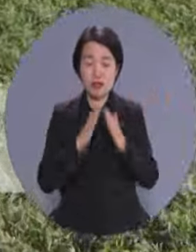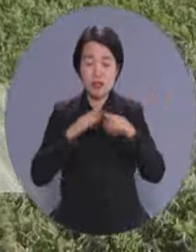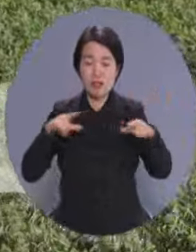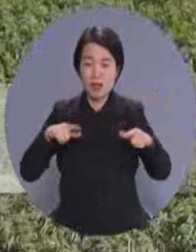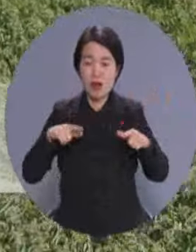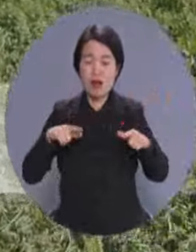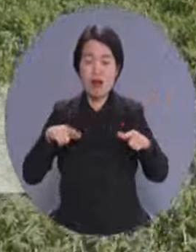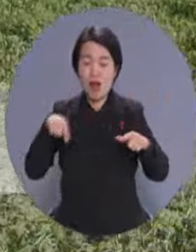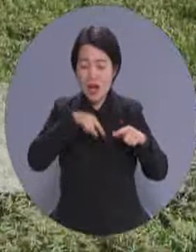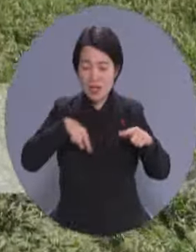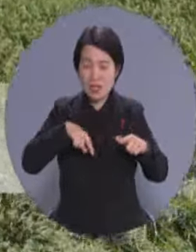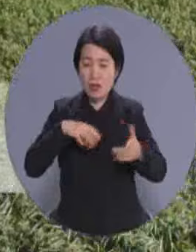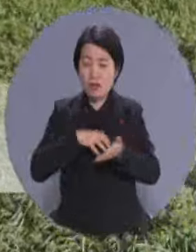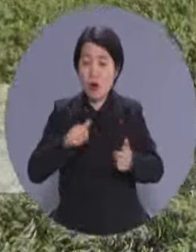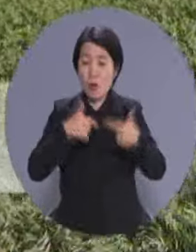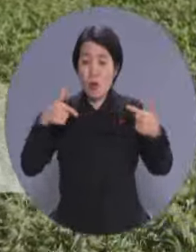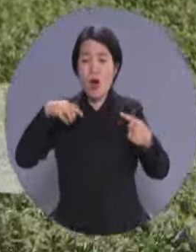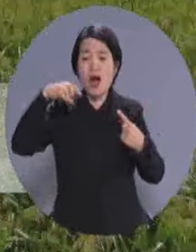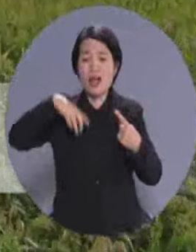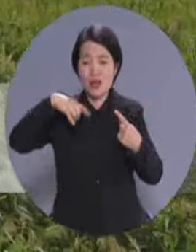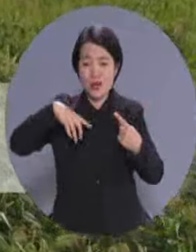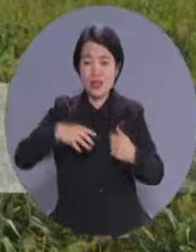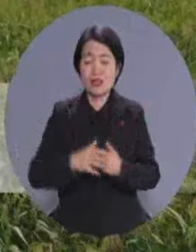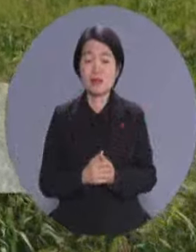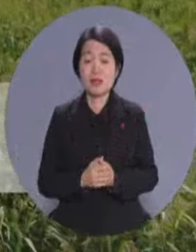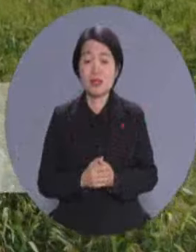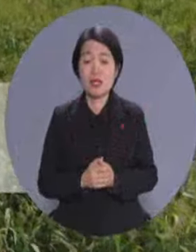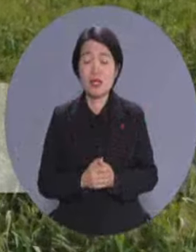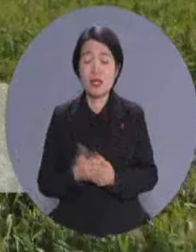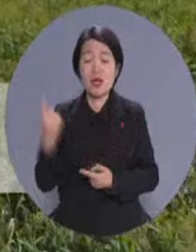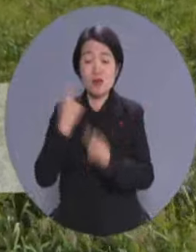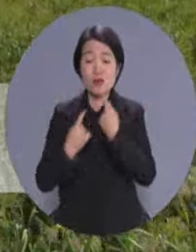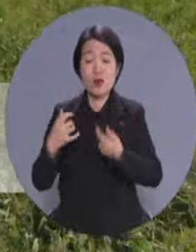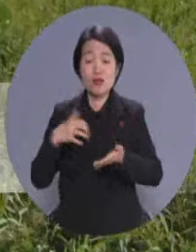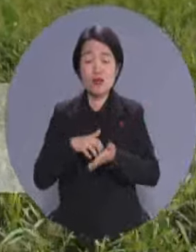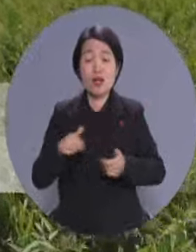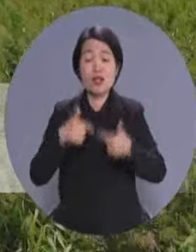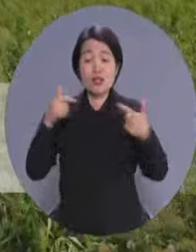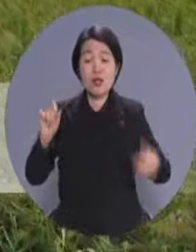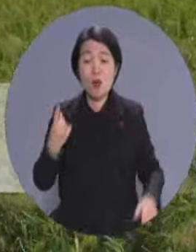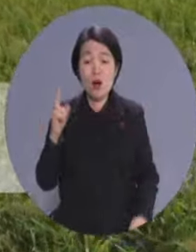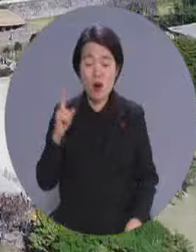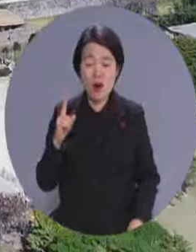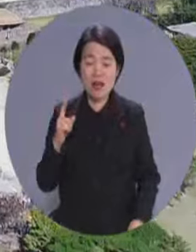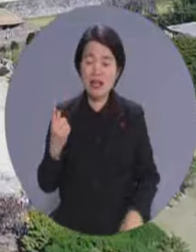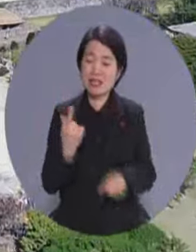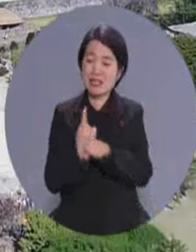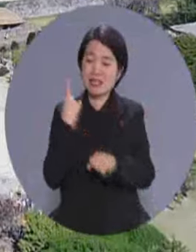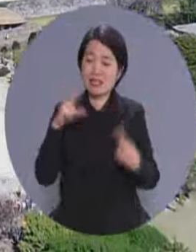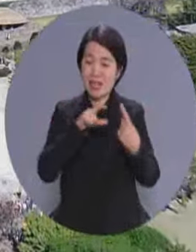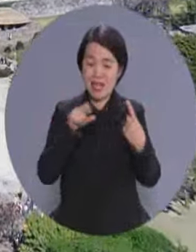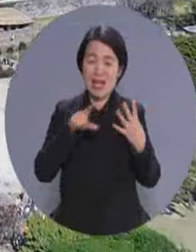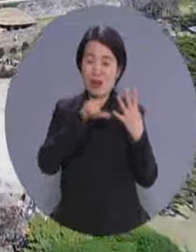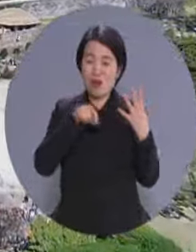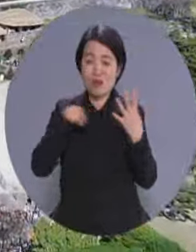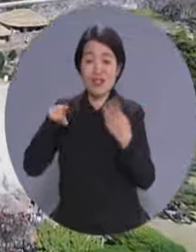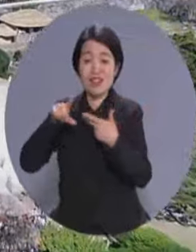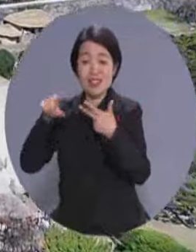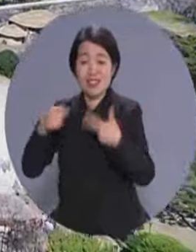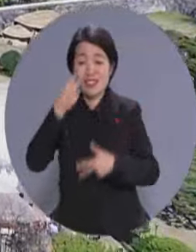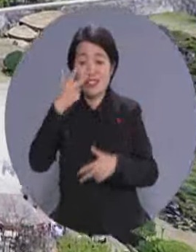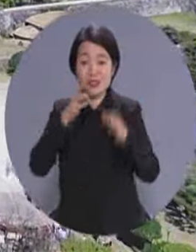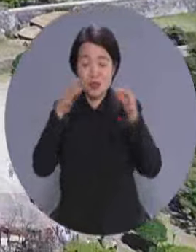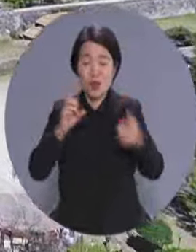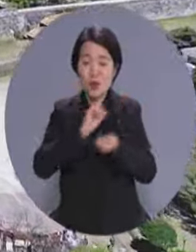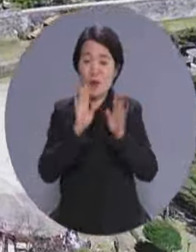최고 증가율을 보인 것으로 집계됐습니다. 방문객 증가 요인으로는 지난해 4월부터 10월까지 7개월 동안